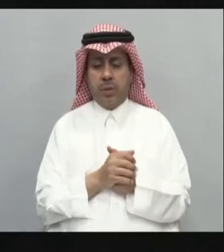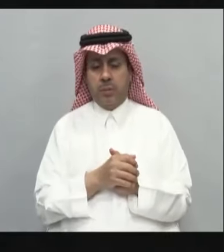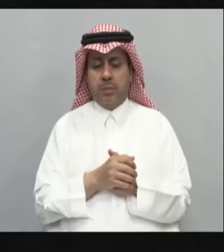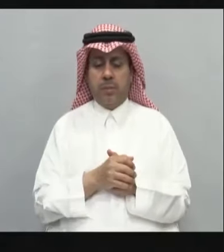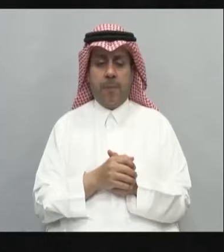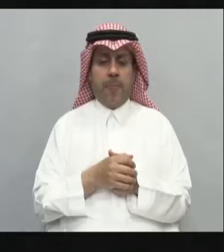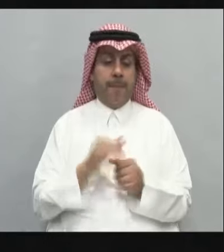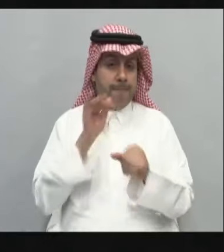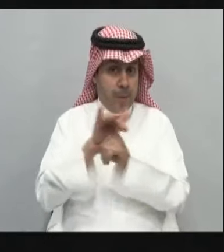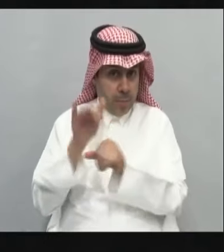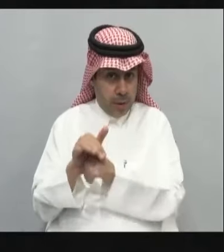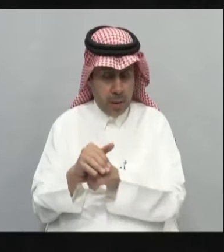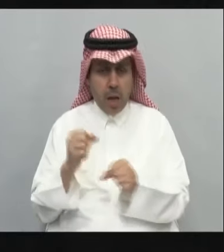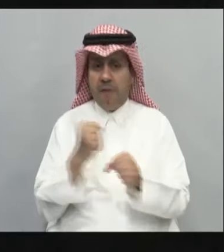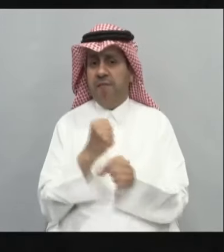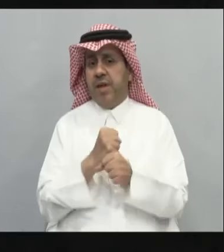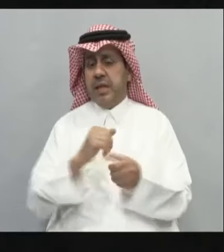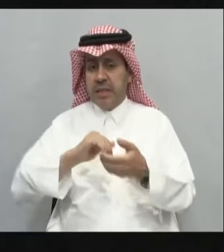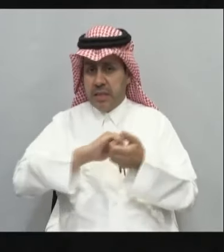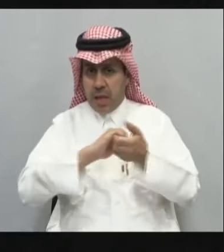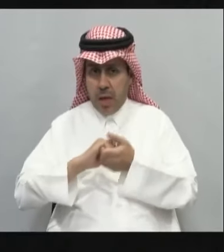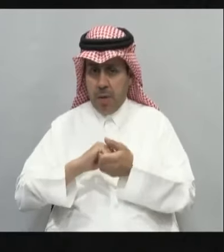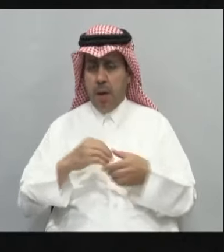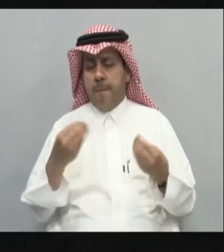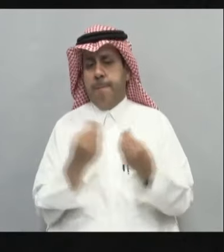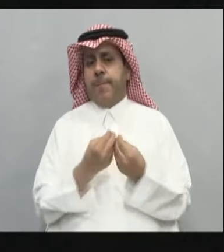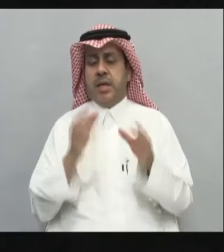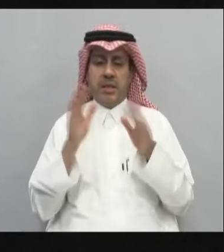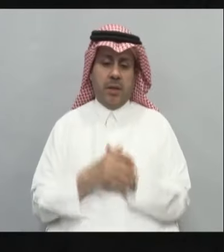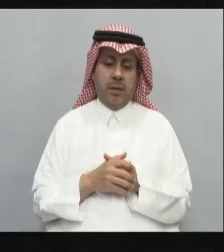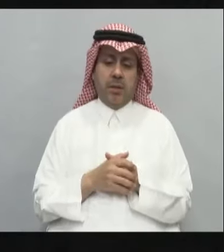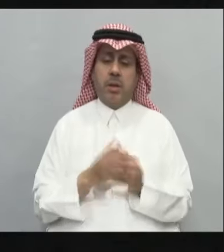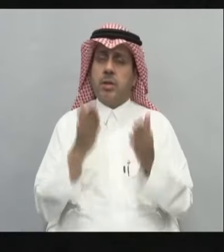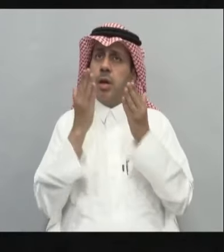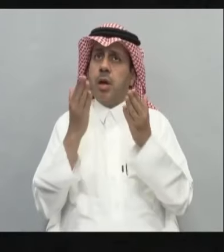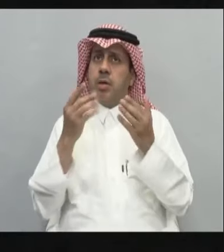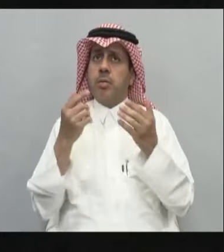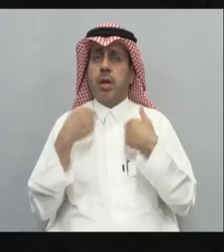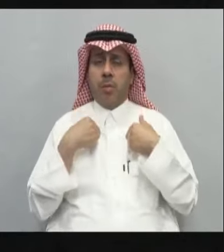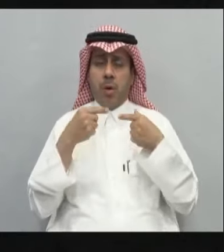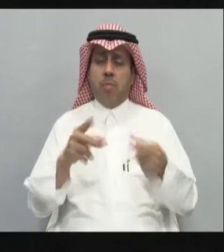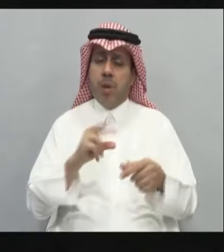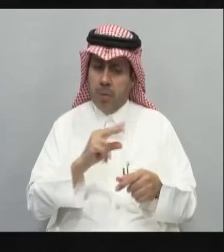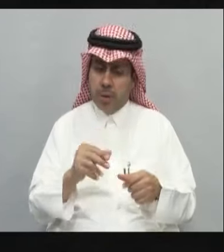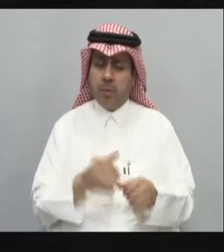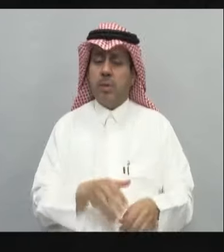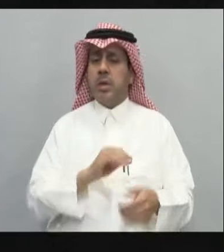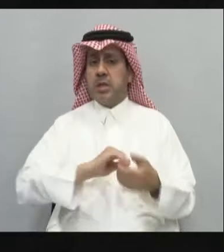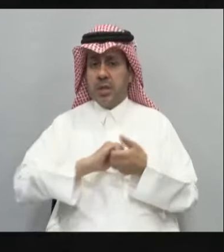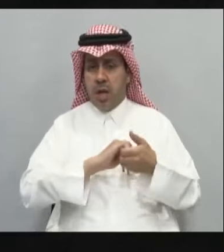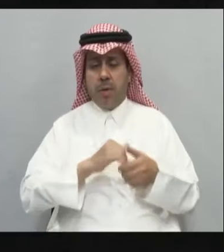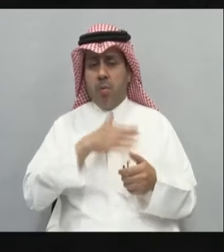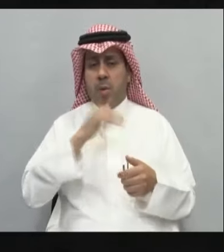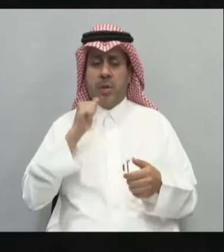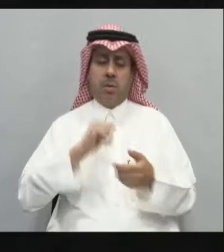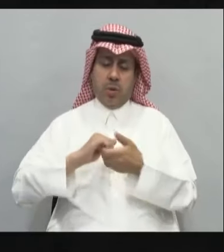حالهم مع الصلاه حال الصحابه رضي الله عنهم نسال الله ان نكون من السائرين على نهجهم ما